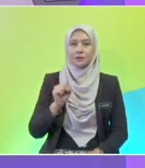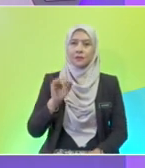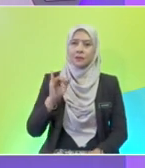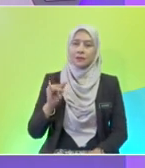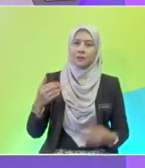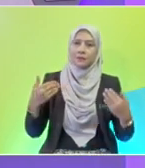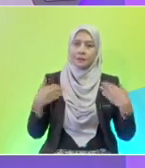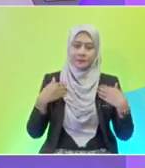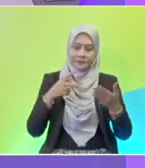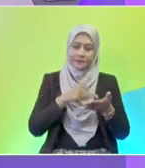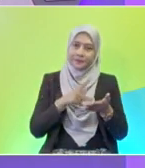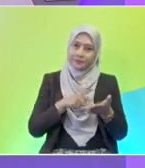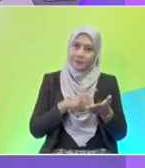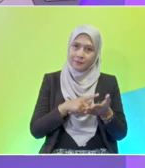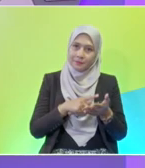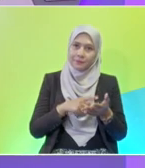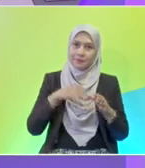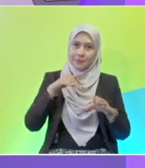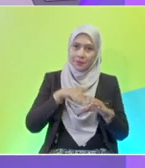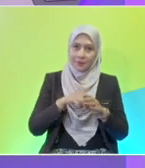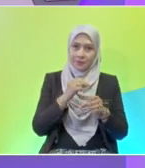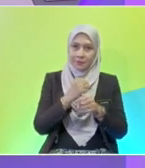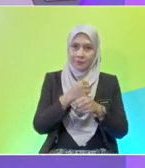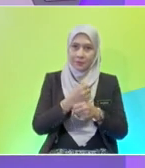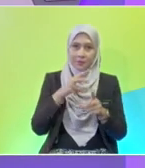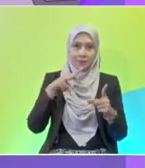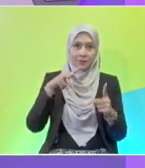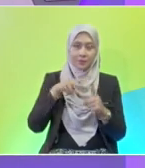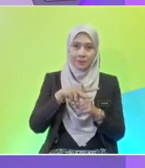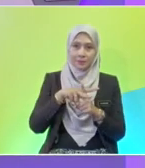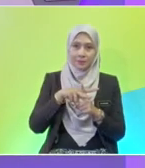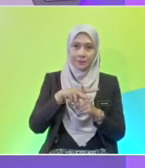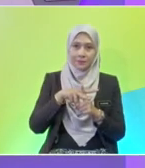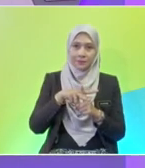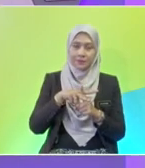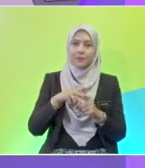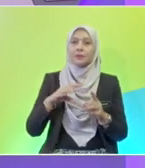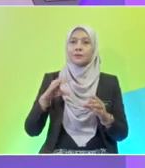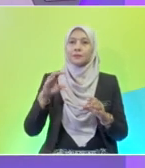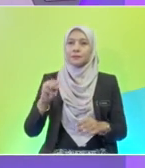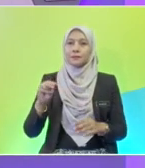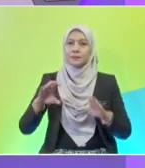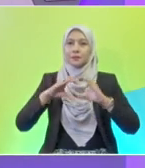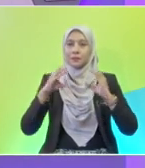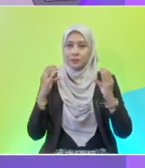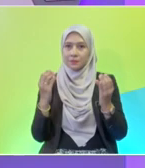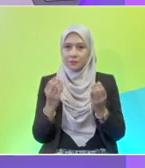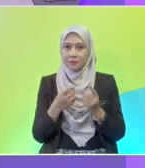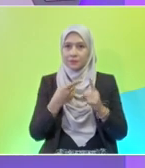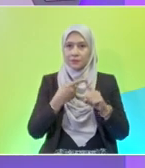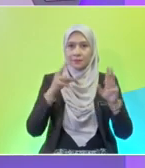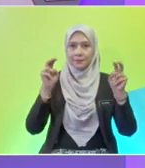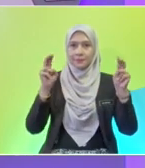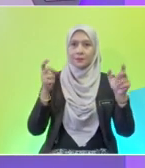perkiraan jadi seperti mana Yang sebentar tadi murid-murid kumpul dari tajuk pertama